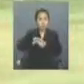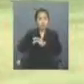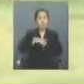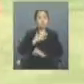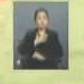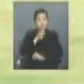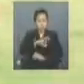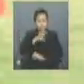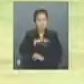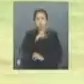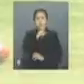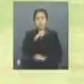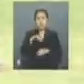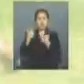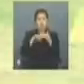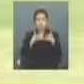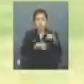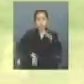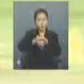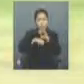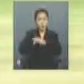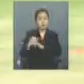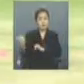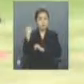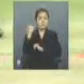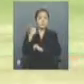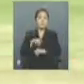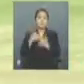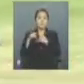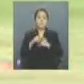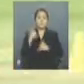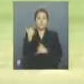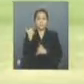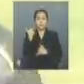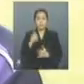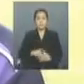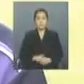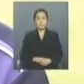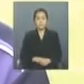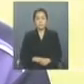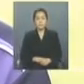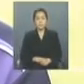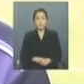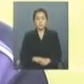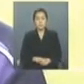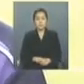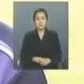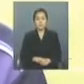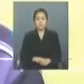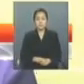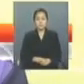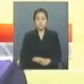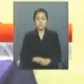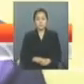าจะทำให้บรรยากาศในเกมการแข่งขันเริ่มเข้มข้นมากยิ่งขึ้น ก็อาจจะไปถึงตรงนั้นได้